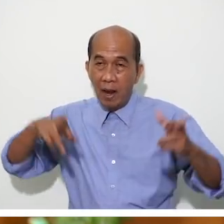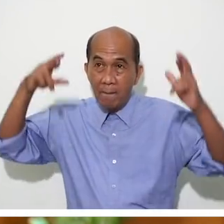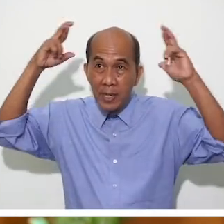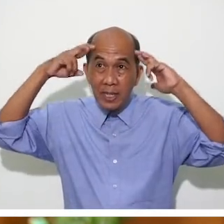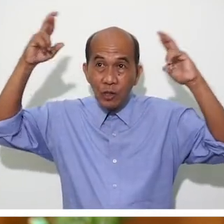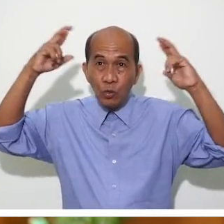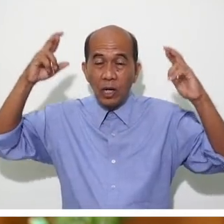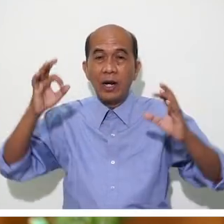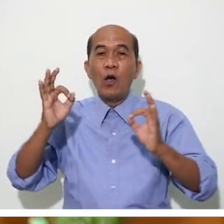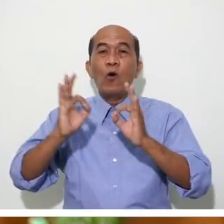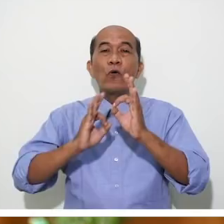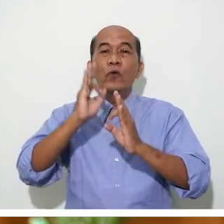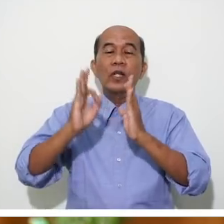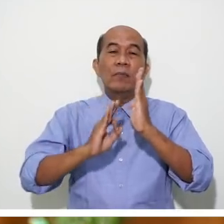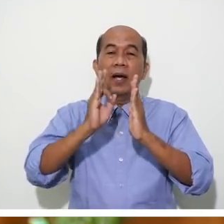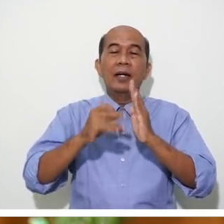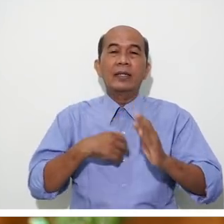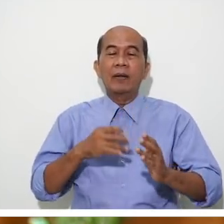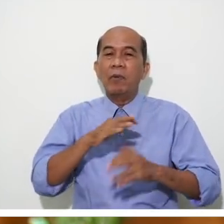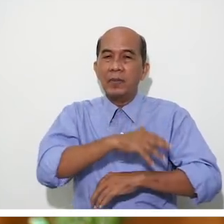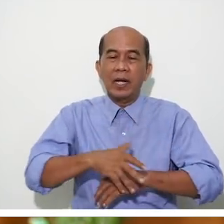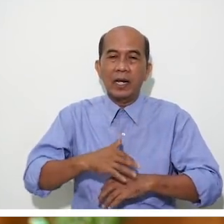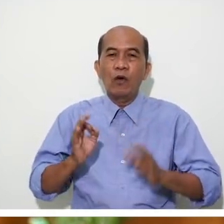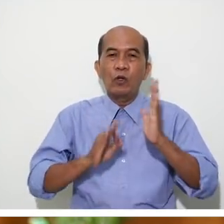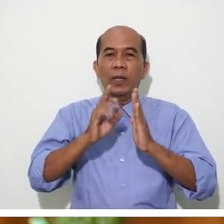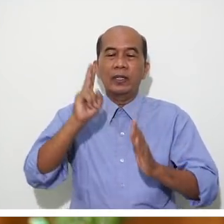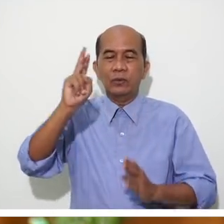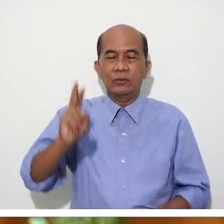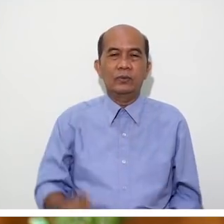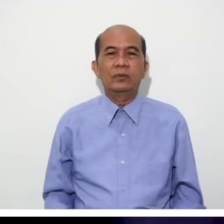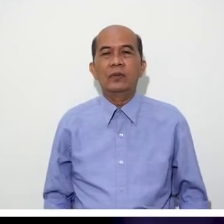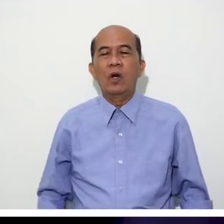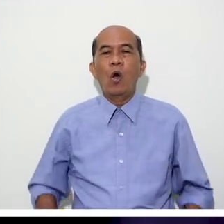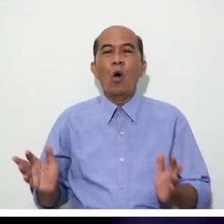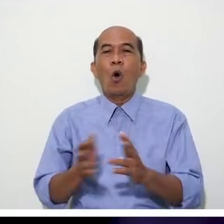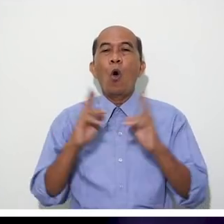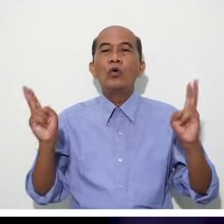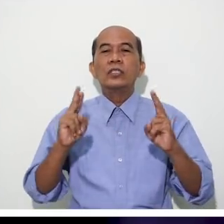firman, dan yang memelihara firman itu. Hosiana.